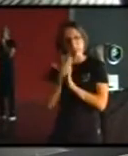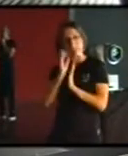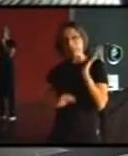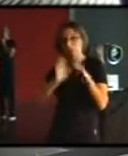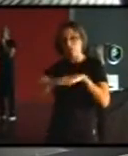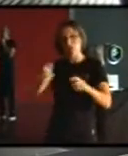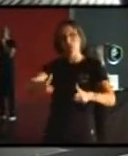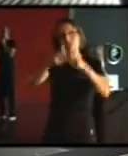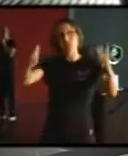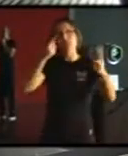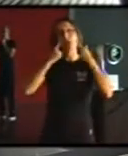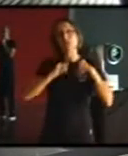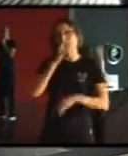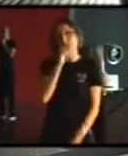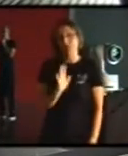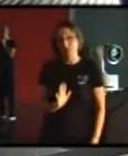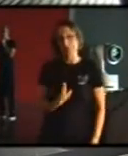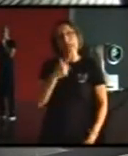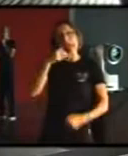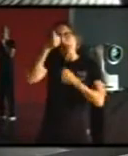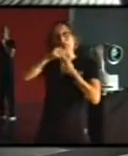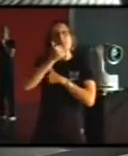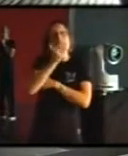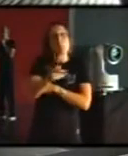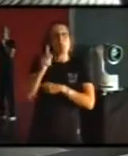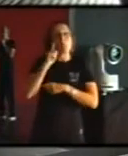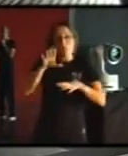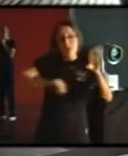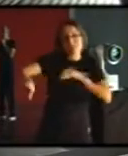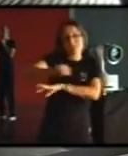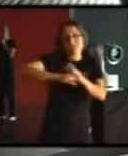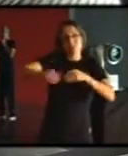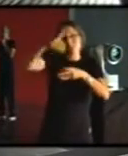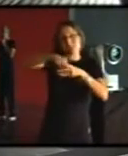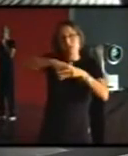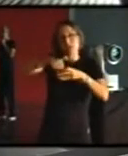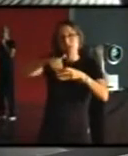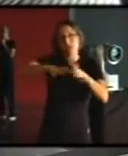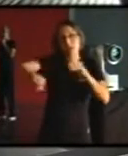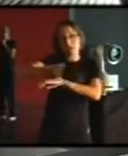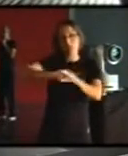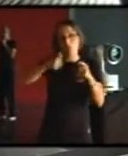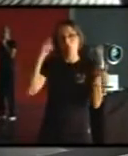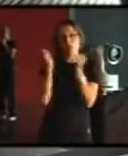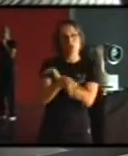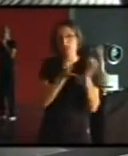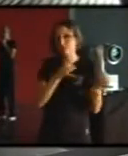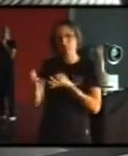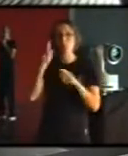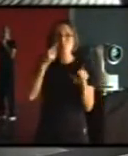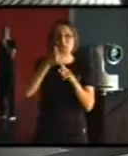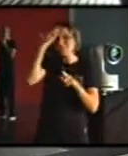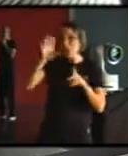n'avait même pas le droit de se souvenir parce qu'on changeait tout le temps l'aménagement intérieur pour empêcher les gens de s'orienter. On rentre par